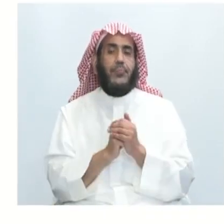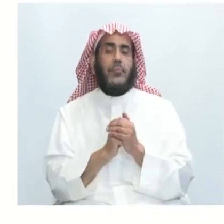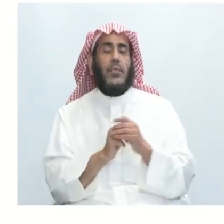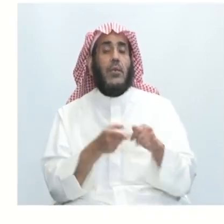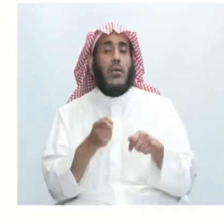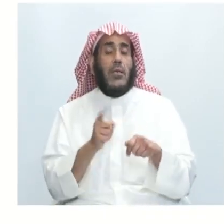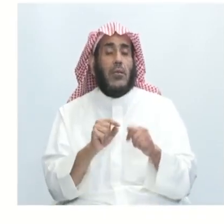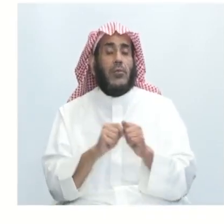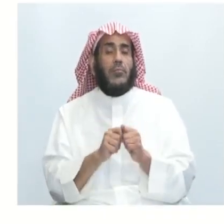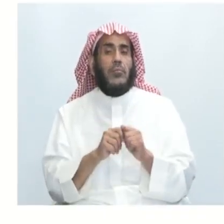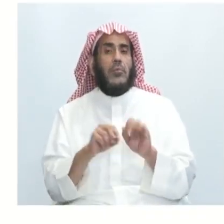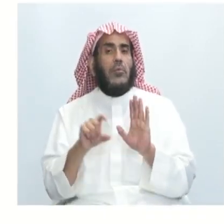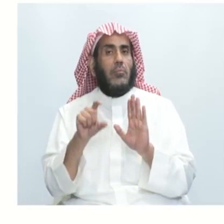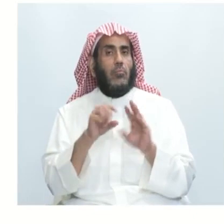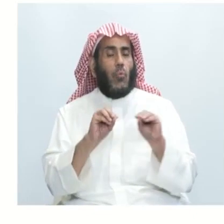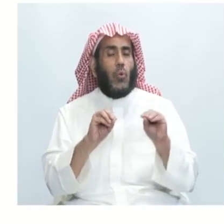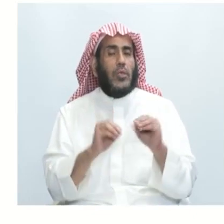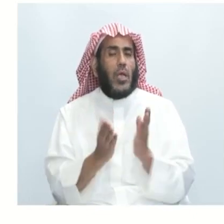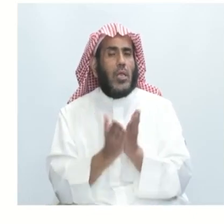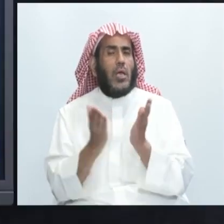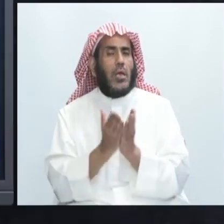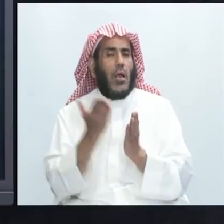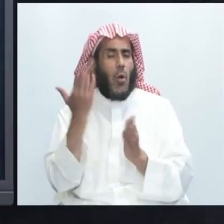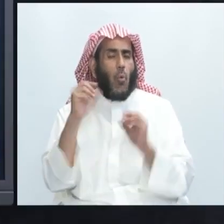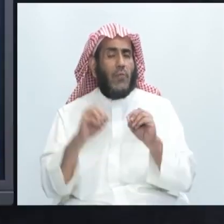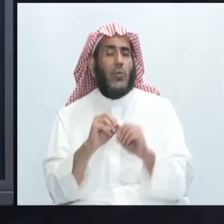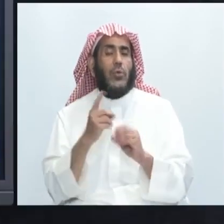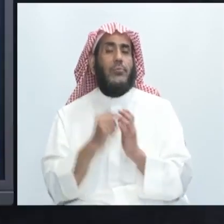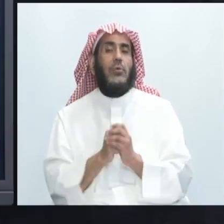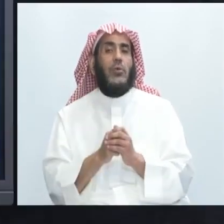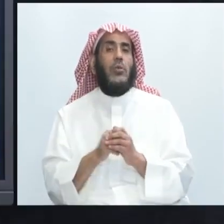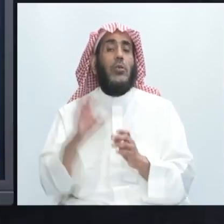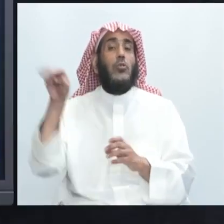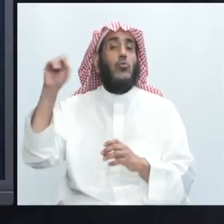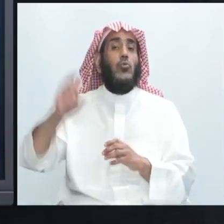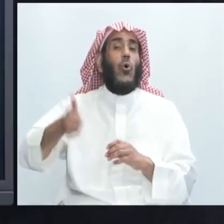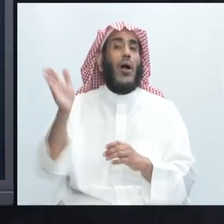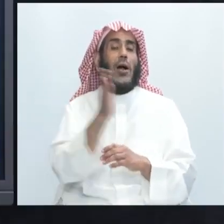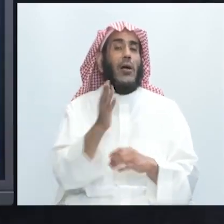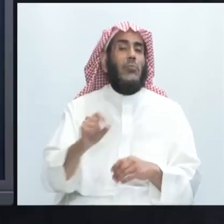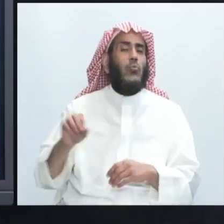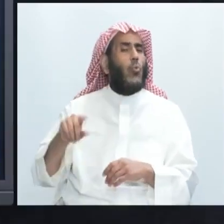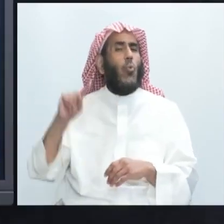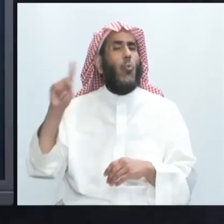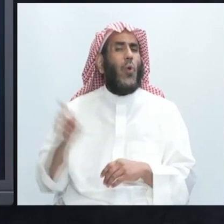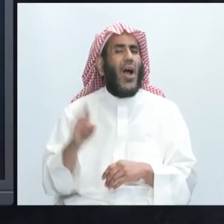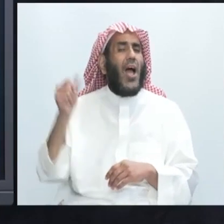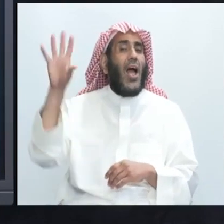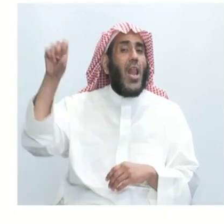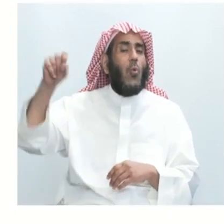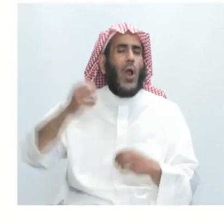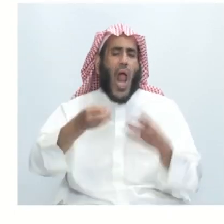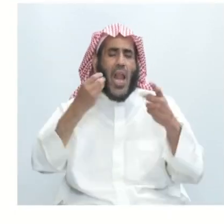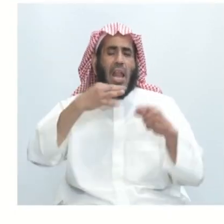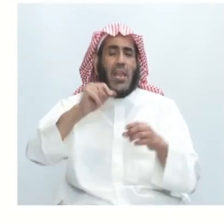ايضا من ضمن الموضوعات التي يتحدثن عنها في هذه الوحده تحاول وليمه نص جحا والوليمه وهذا اذا